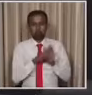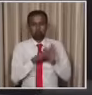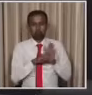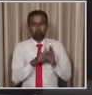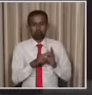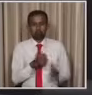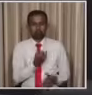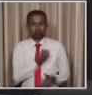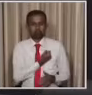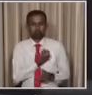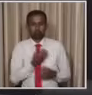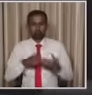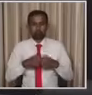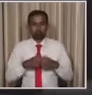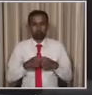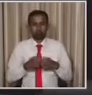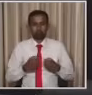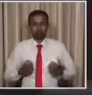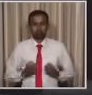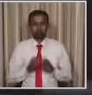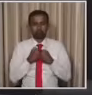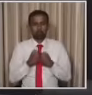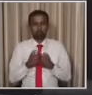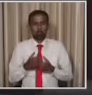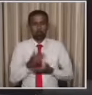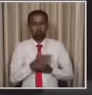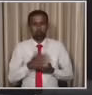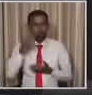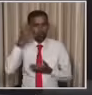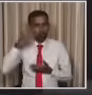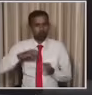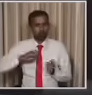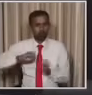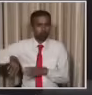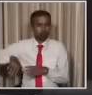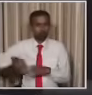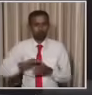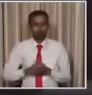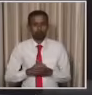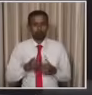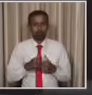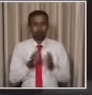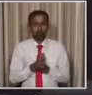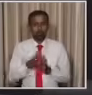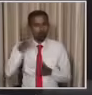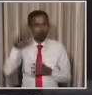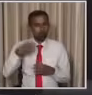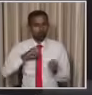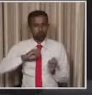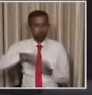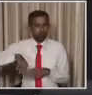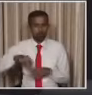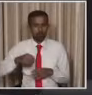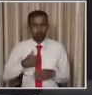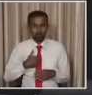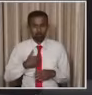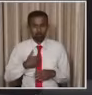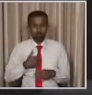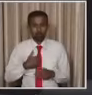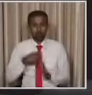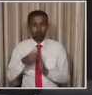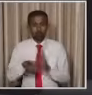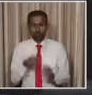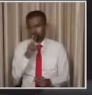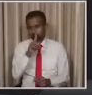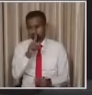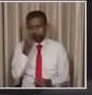කෝන්තර ප්‍රශ්න ගැටළු මතිමතාන්තර සියල්ලම අමතක කරන්න. සියල්ලම අමතක කරලා අපිට සිද්ධ වුණා රට ගැන